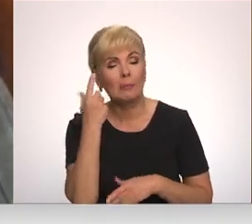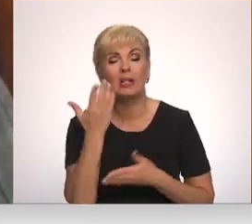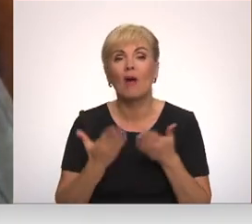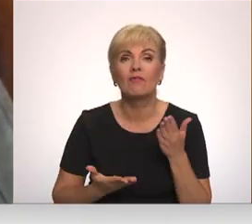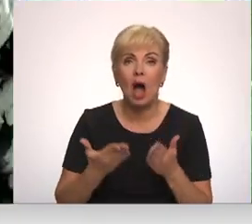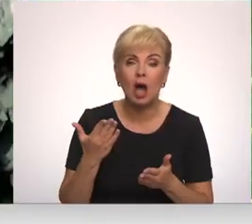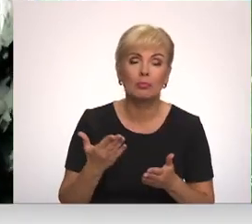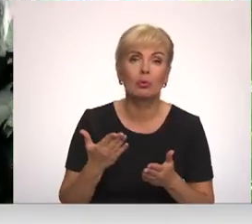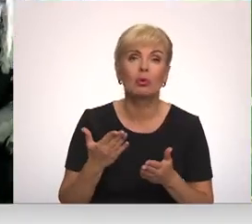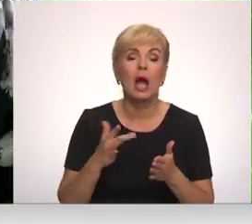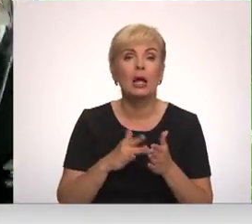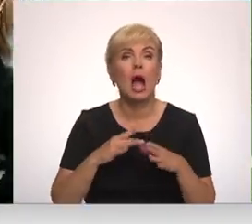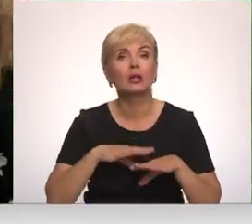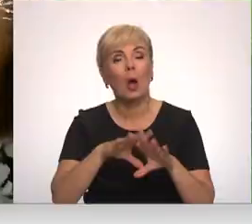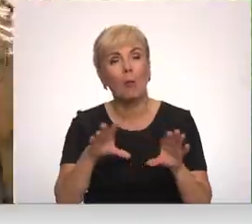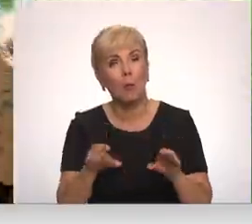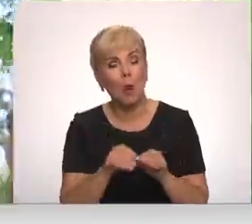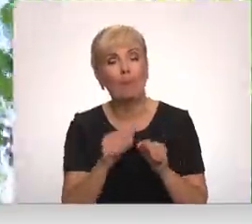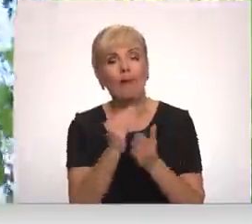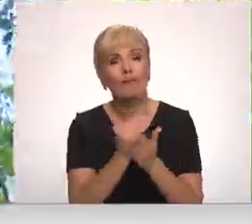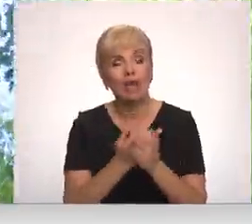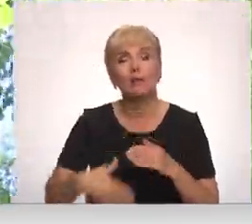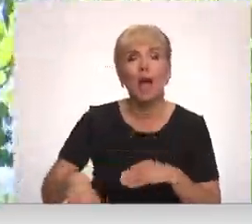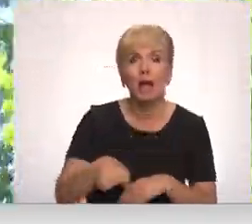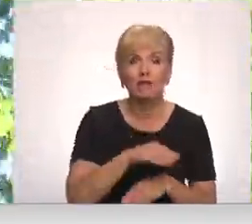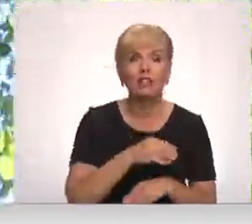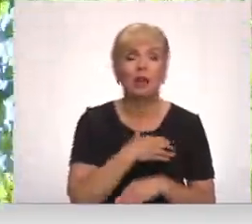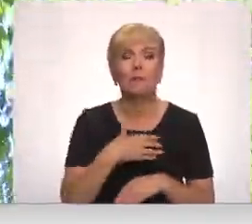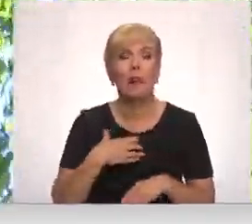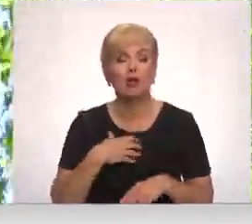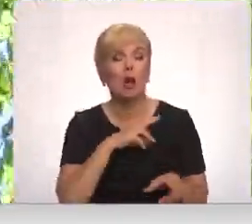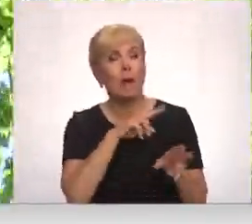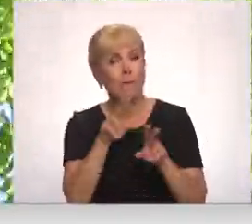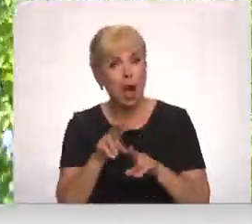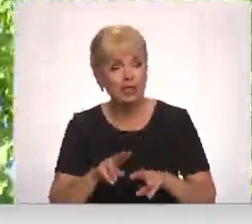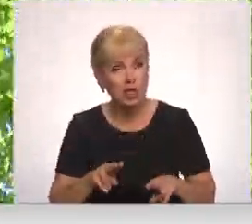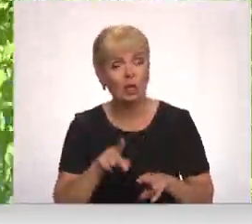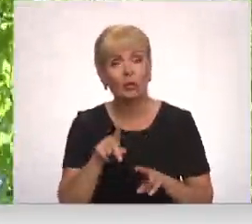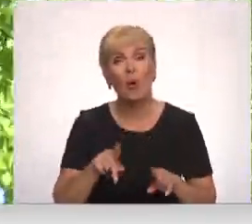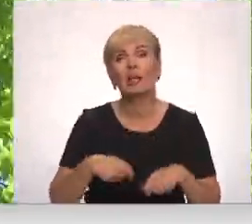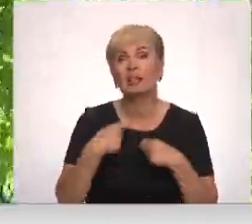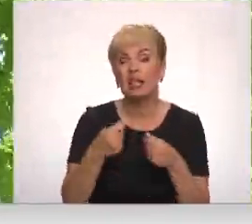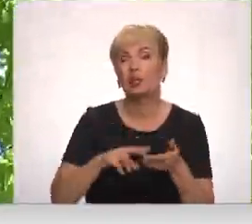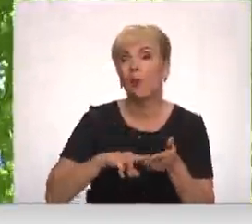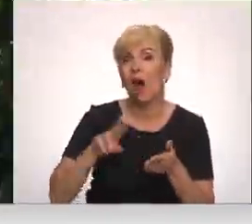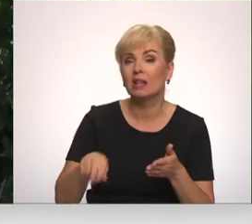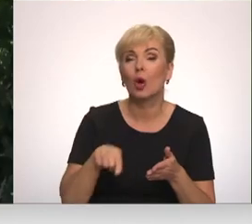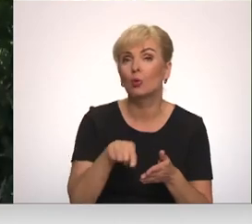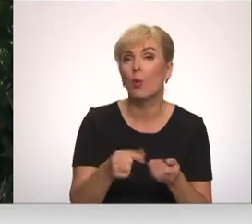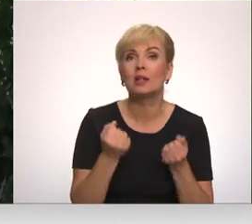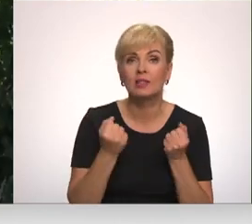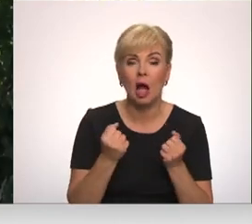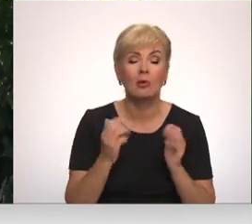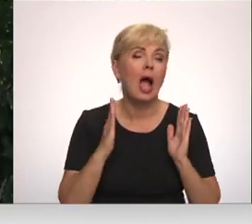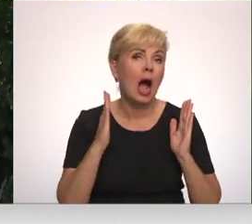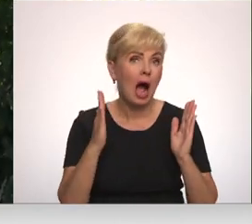par kādām kopīgām vadlīnijām visām pašvaldībām pārskatīt šo te pašvaldības sniegto atļauju saturu. Alejā